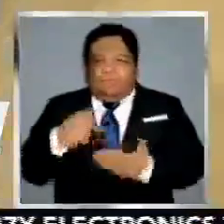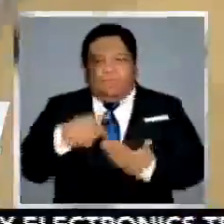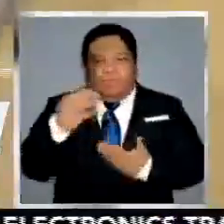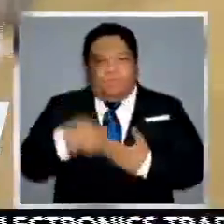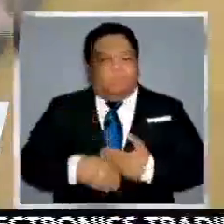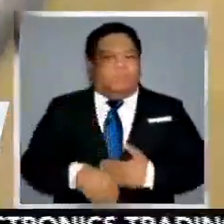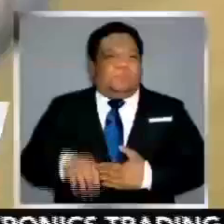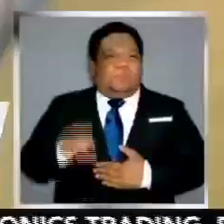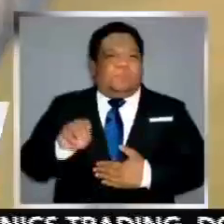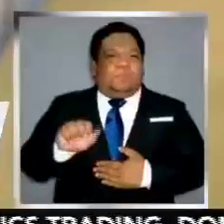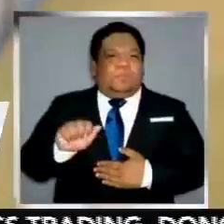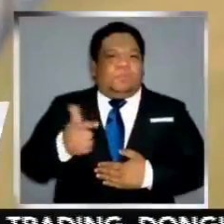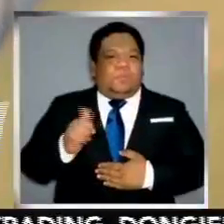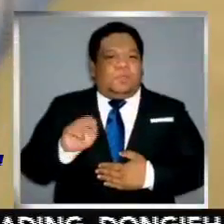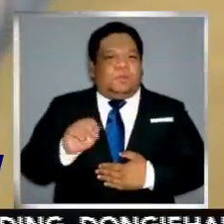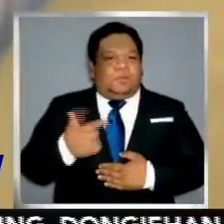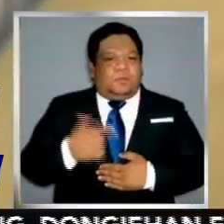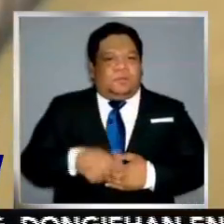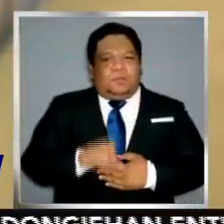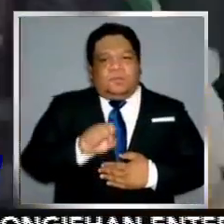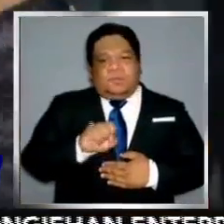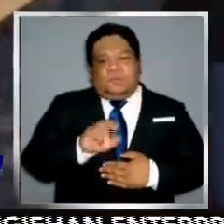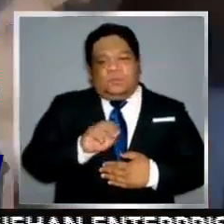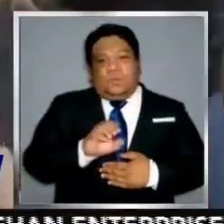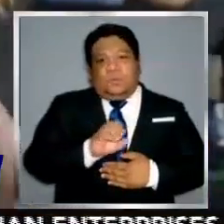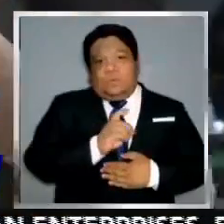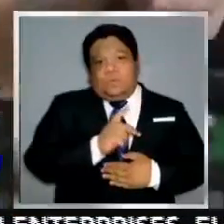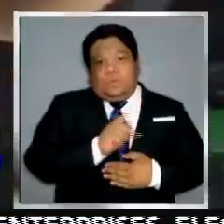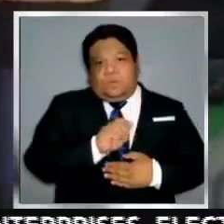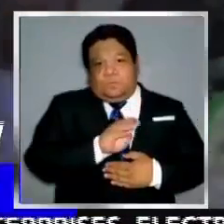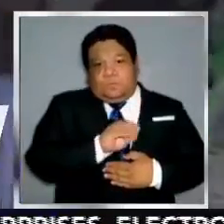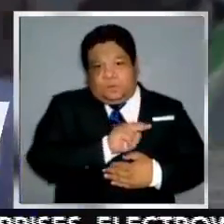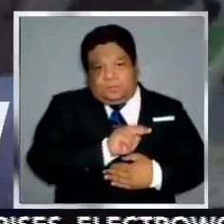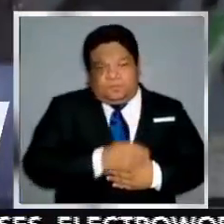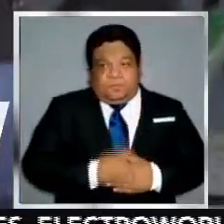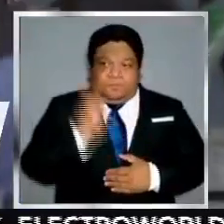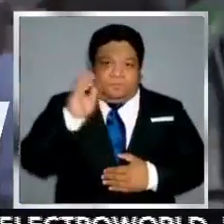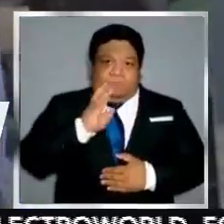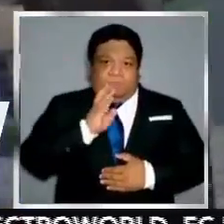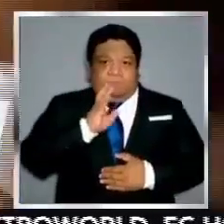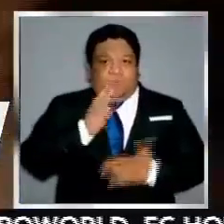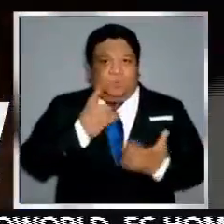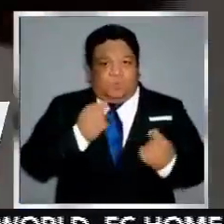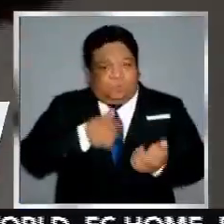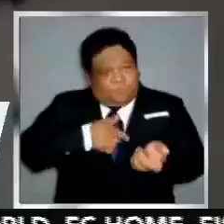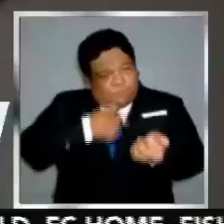I can shoot rifles. I go to firing ranges and